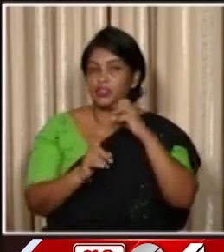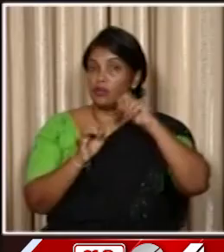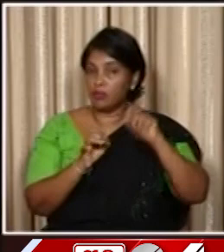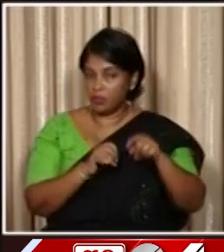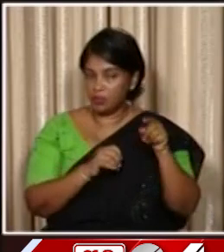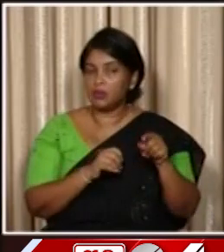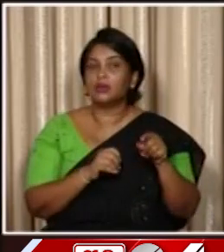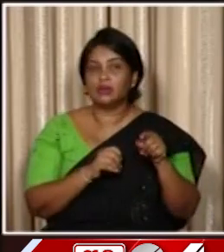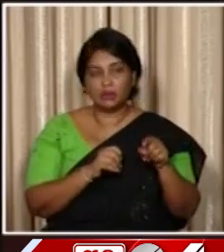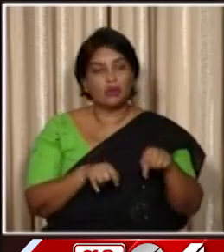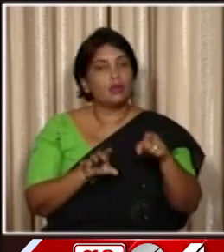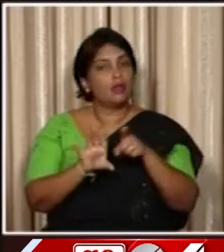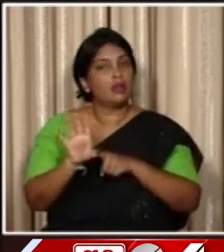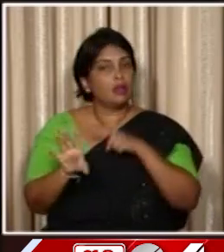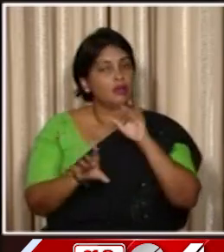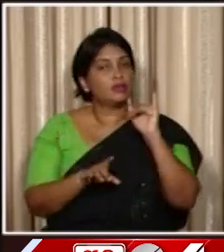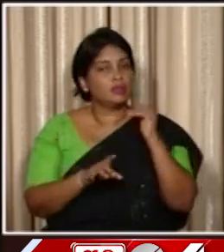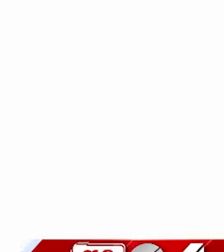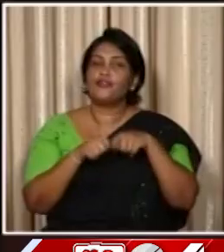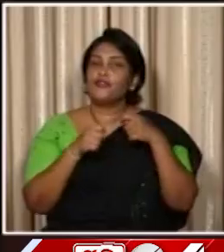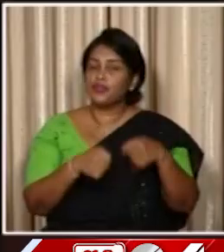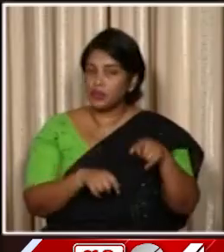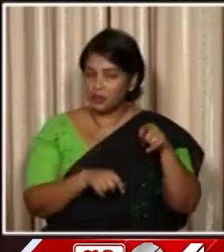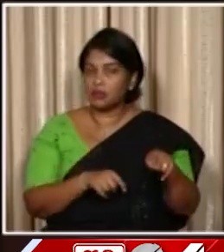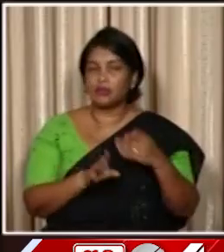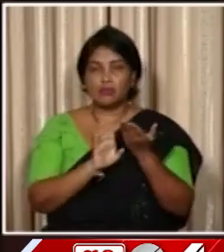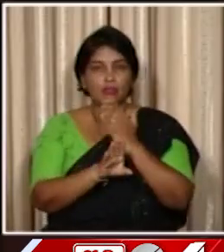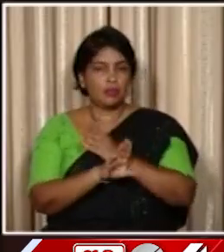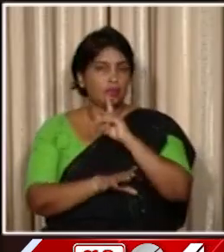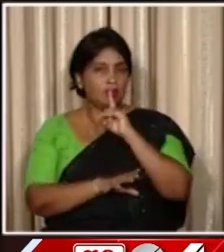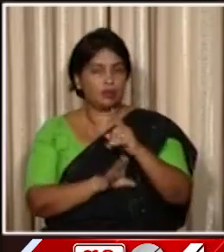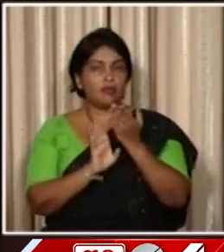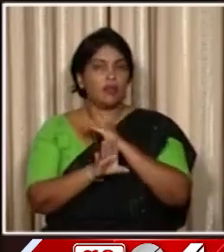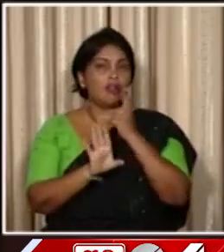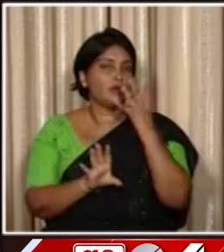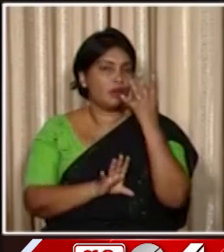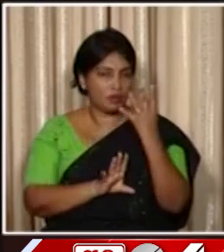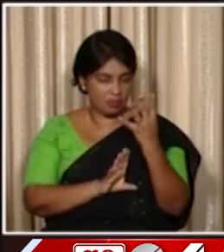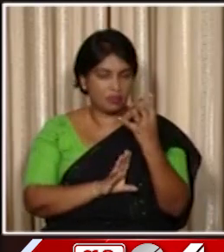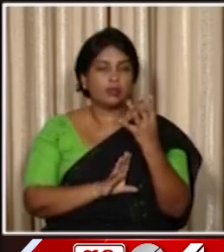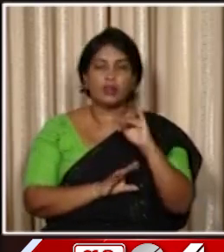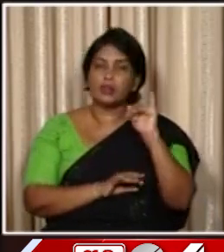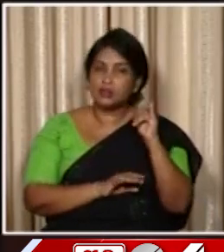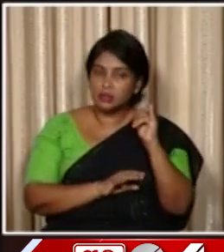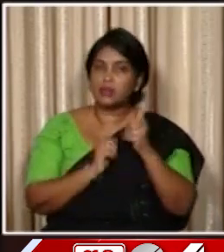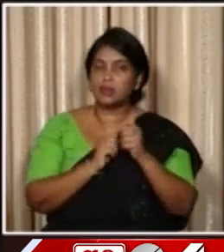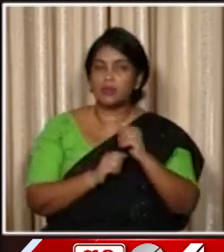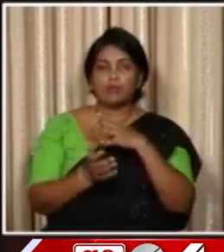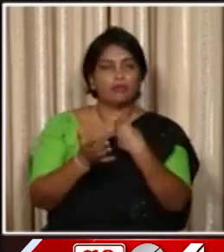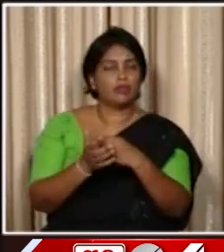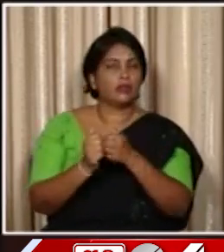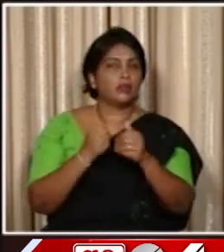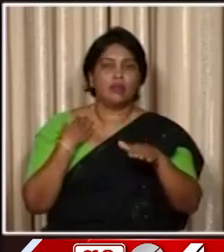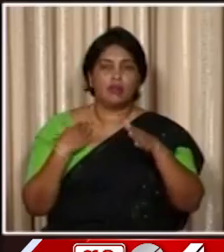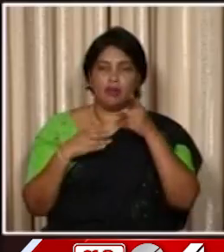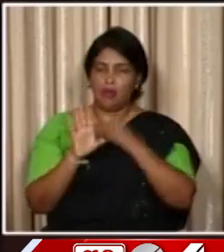මණ්ඩලයට මේ වසරේ සමහර අපි දැකලා තියෙනවා වියදම් පුරෝකථනය කළා තියෙන්නේ පහුගිය අවුරුදු 4ක සමහර කරන්න තිබුණු නඩත්තු කටයුතු මේ